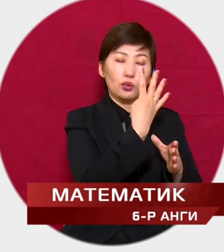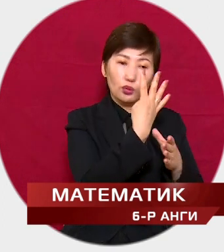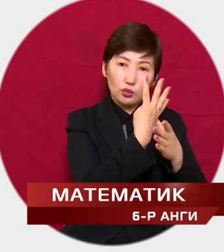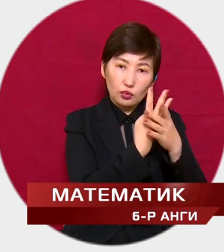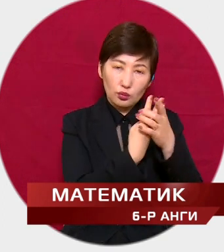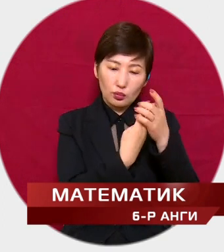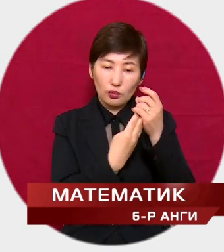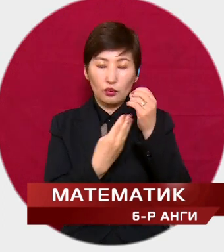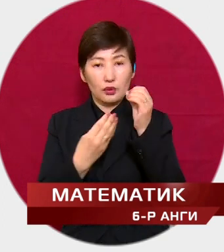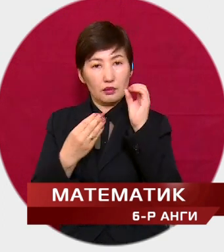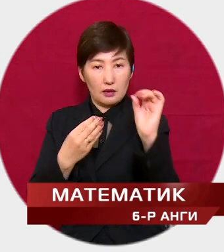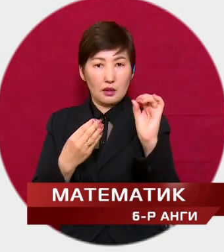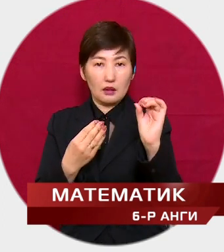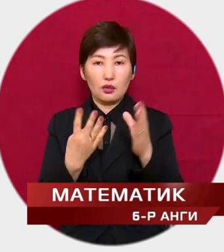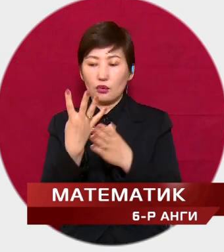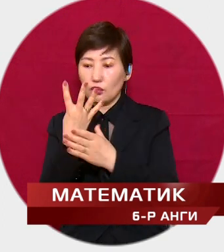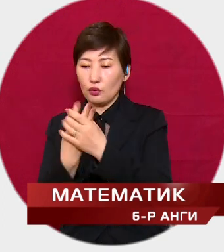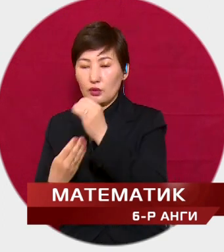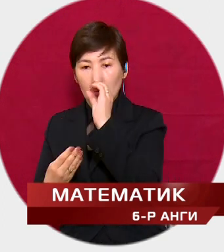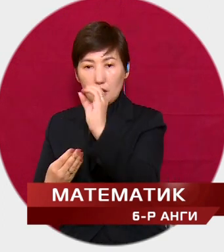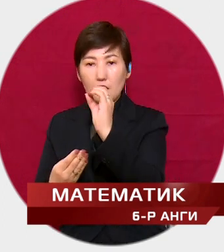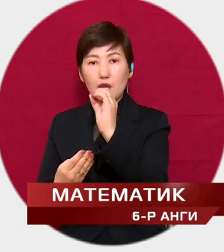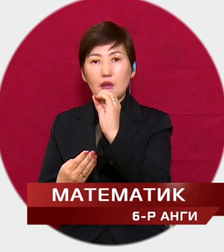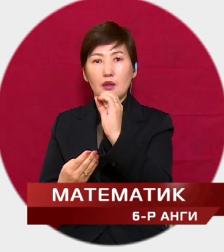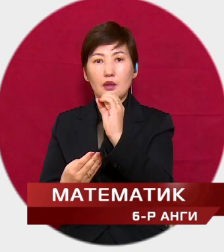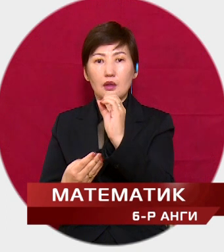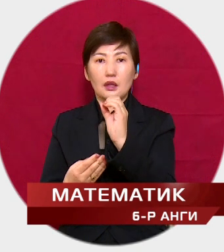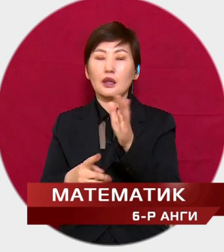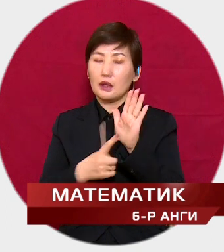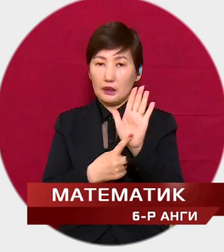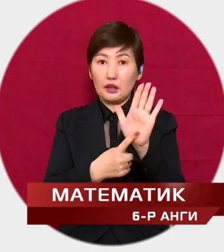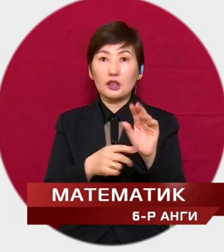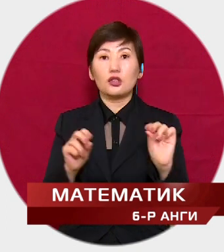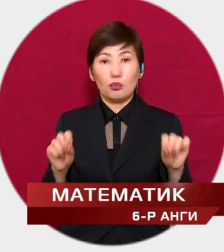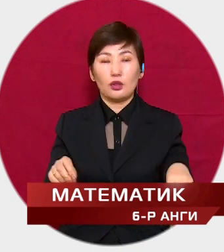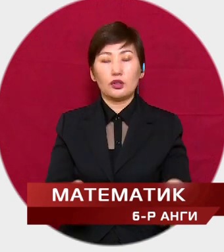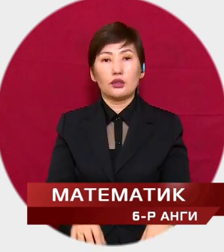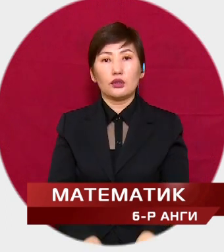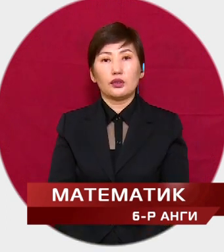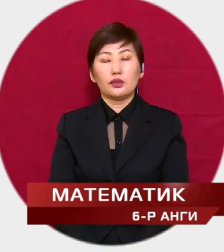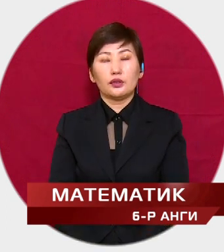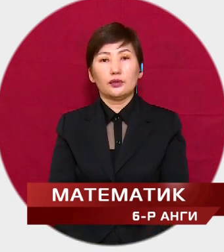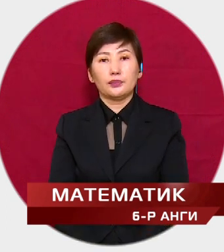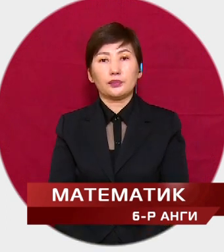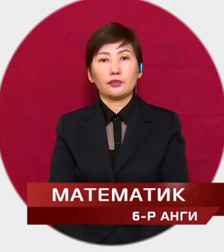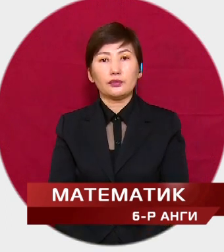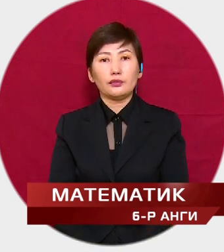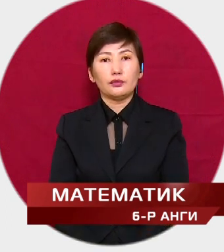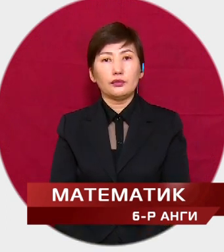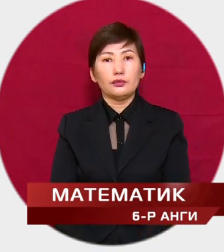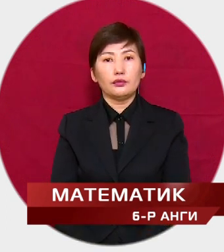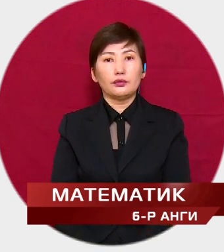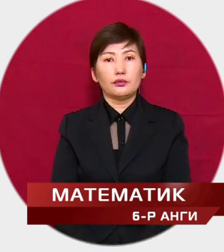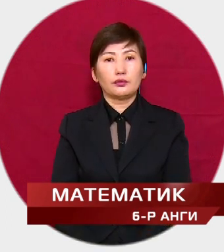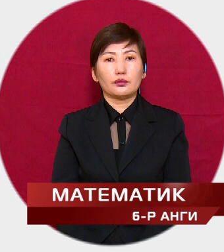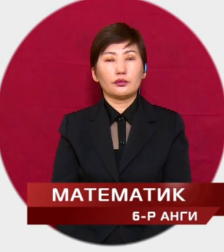дүрсийг 4 хуваасны 1 гэдэг чинь одоо өөрөөр хэлбэл нэг хүүхдийг илэрхийлж байгаа учраас 2 бүтэн дүрс 1